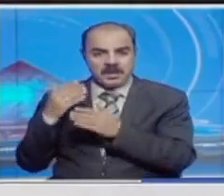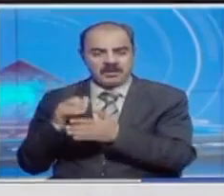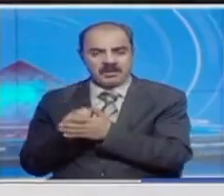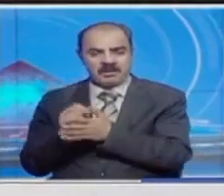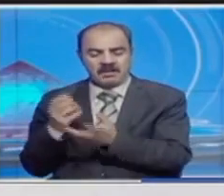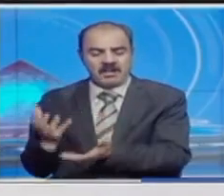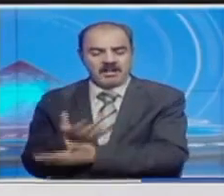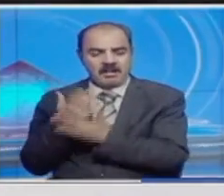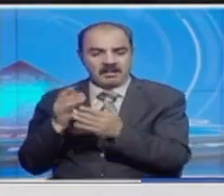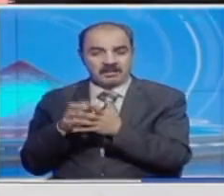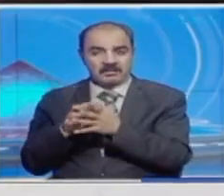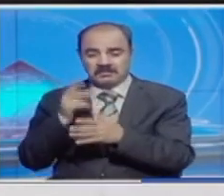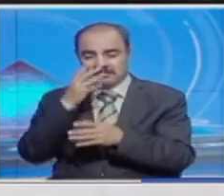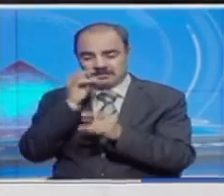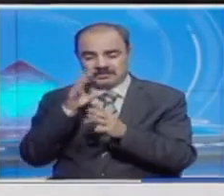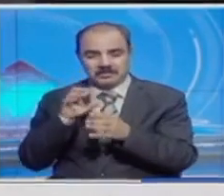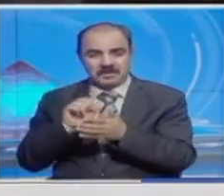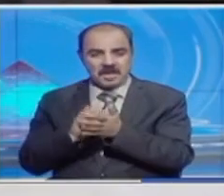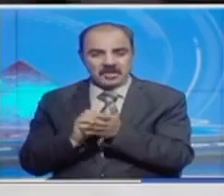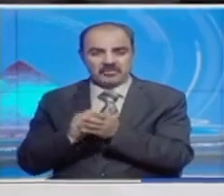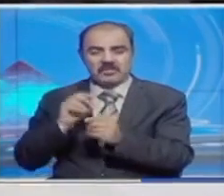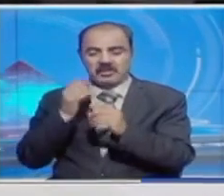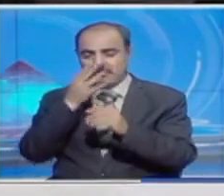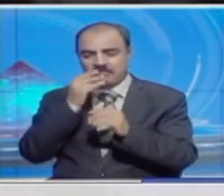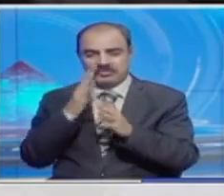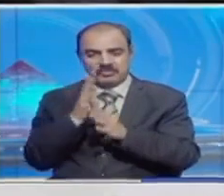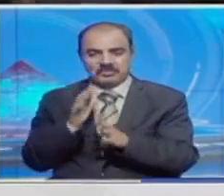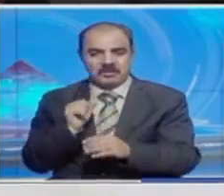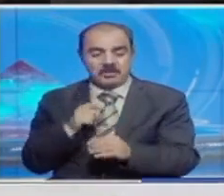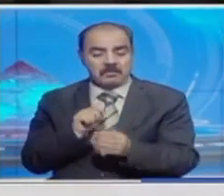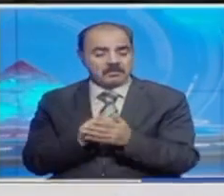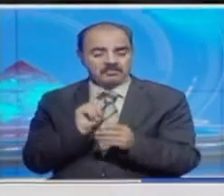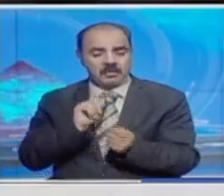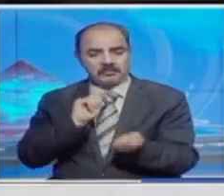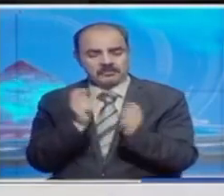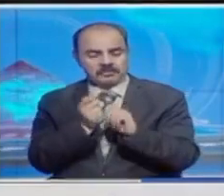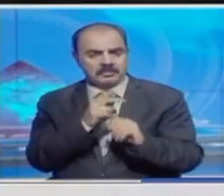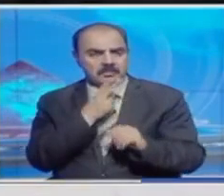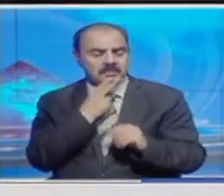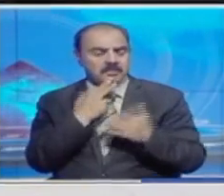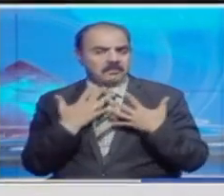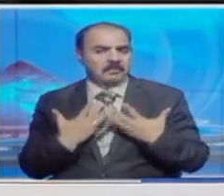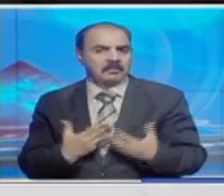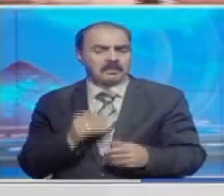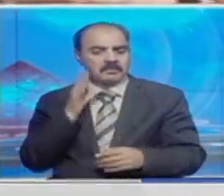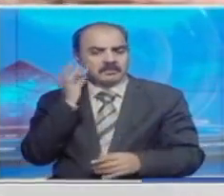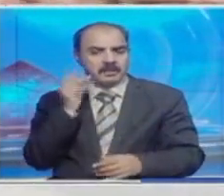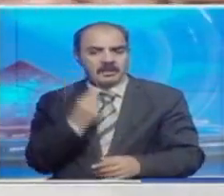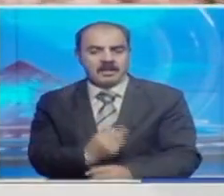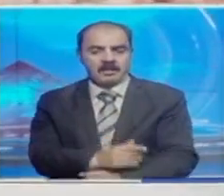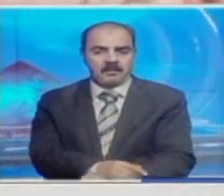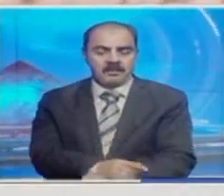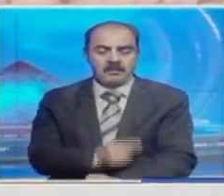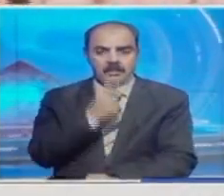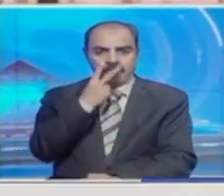نظر في عشوائيات وعشش وشقق مش حلوة خالص وبيت مش حلوة. بصراحة احنا جينا هنا وارتحنا خالص والمنطقة هنا نظيفة جدا. ينظر